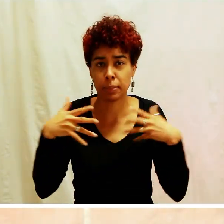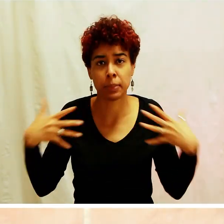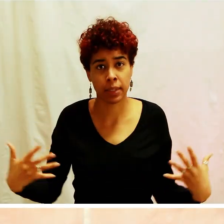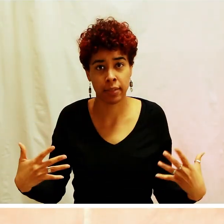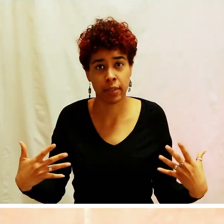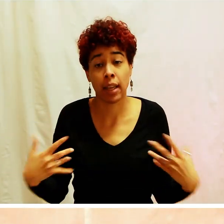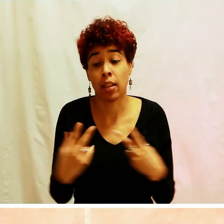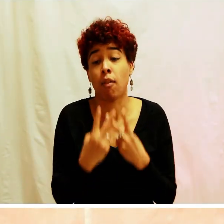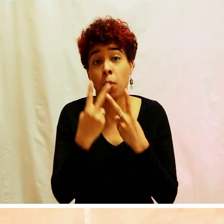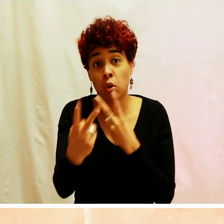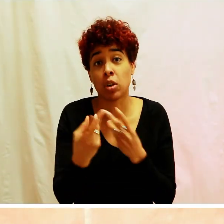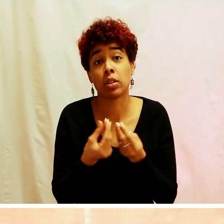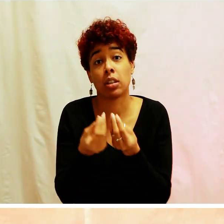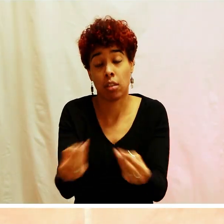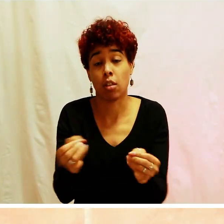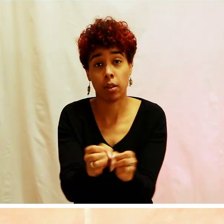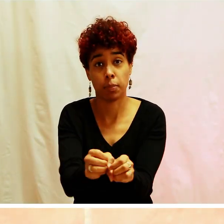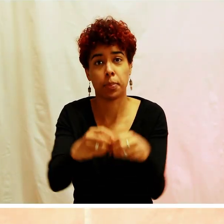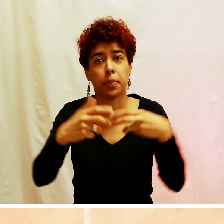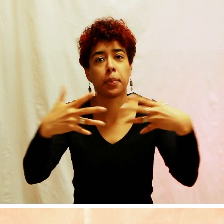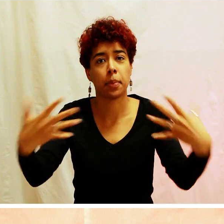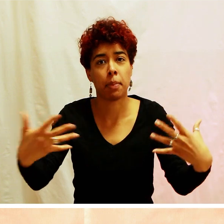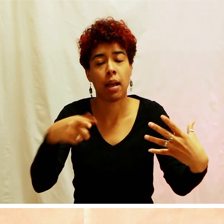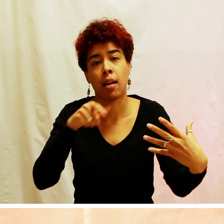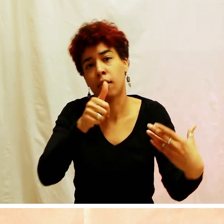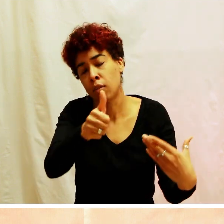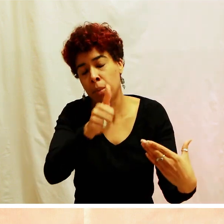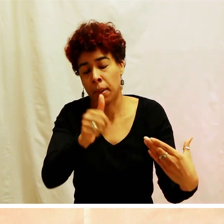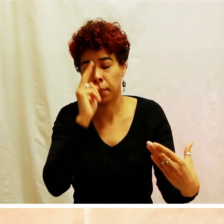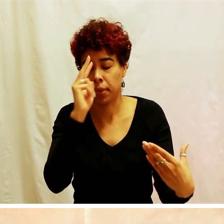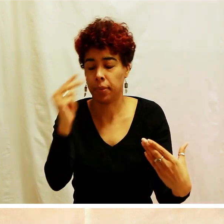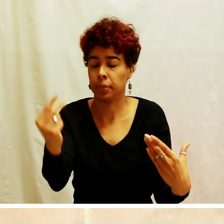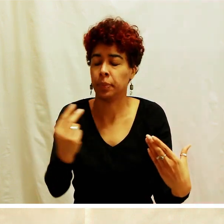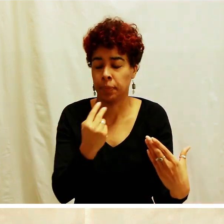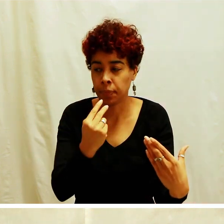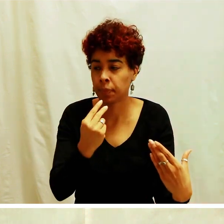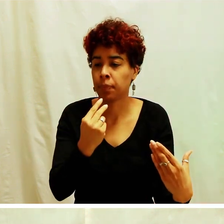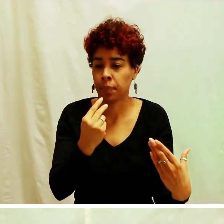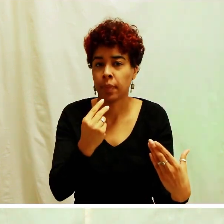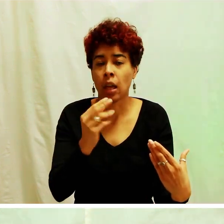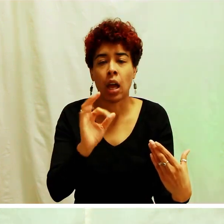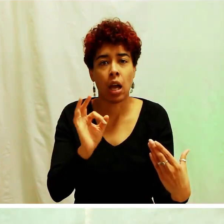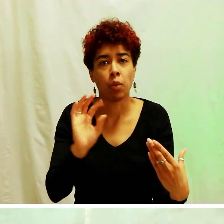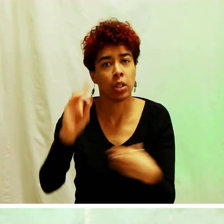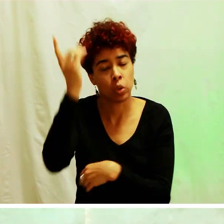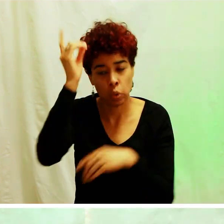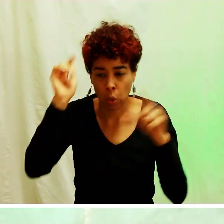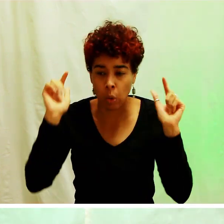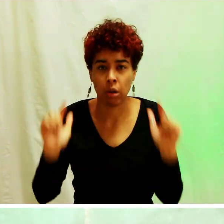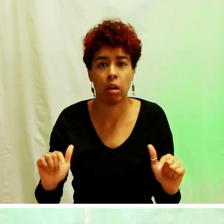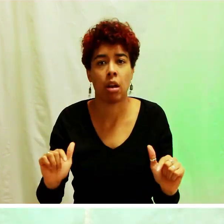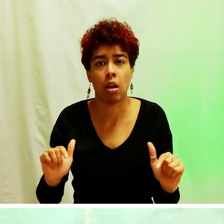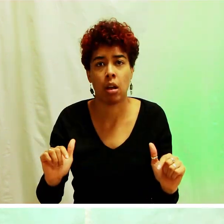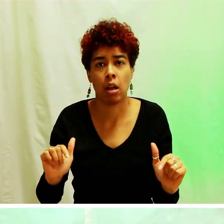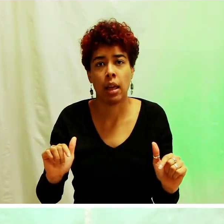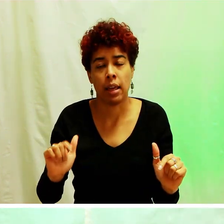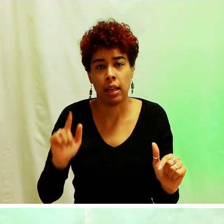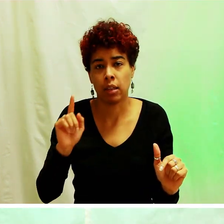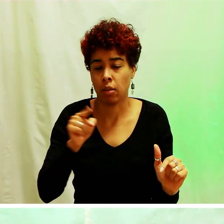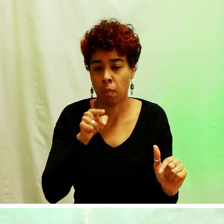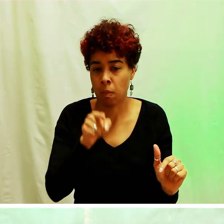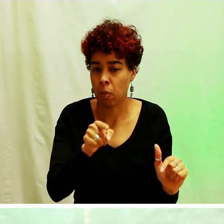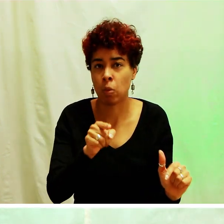ton prochain. Elle va amener l'autre, à reconnaître que Dieu existe et qu'il a besoin d'un